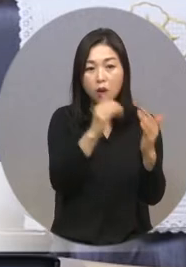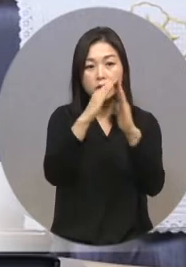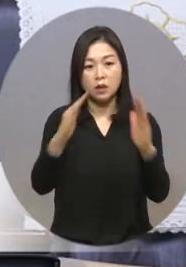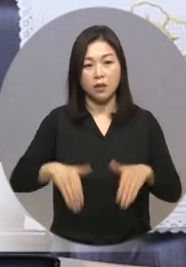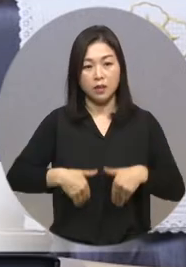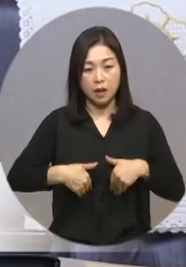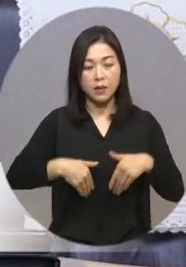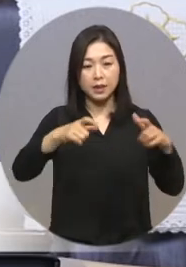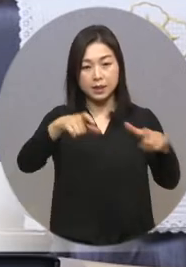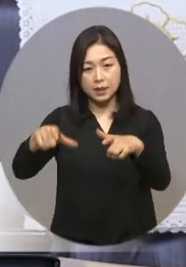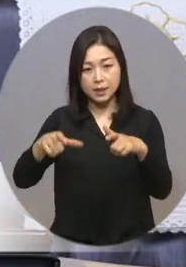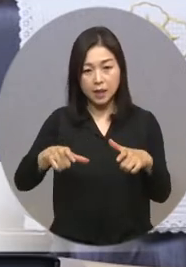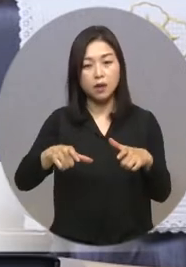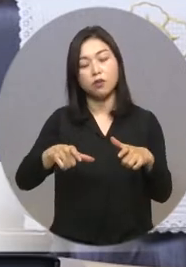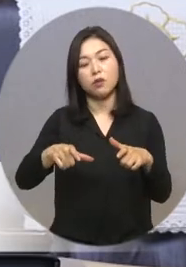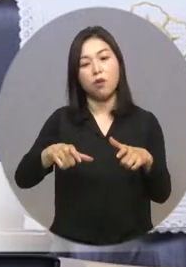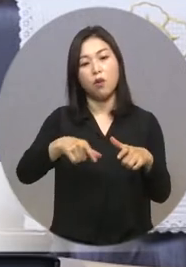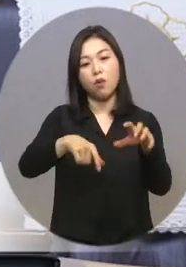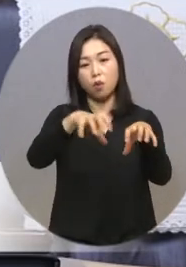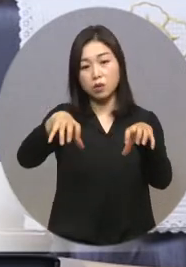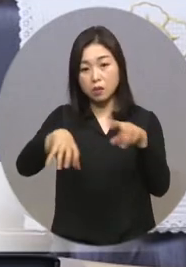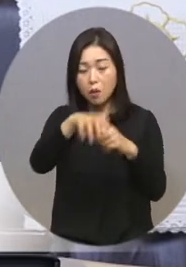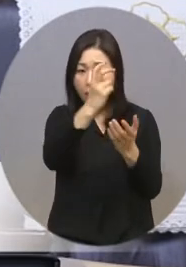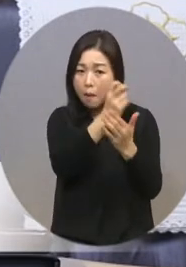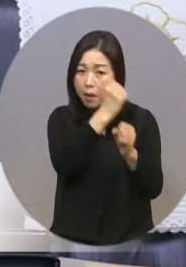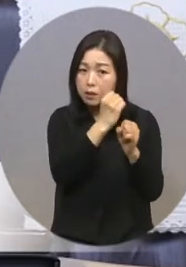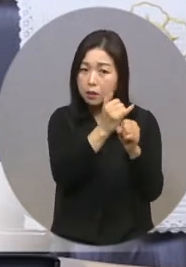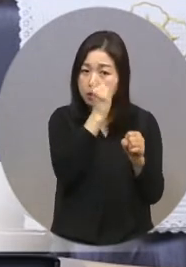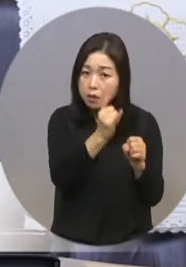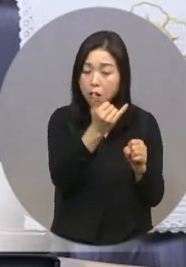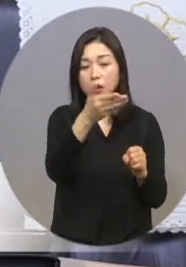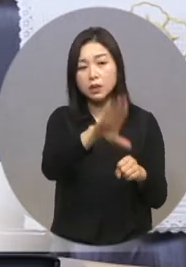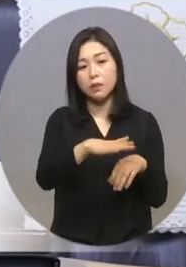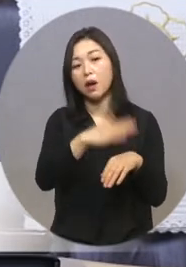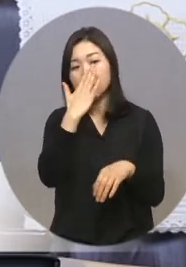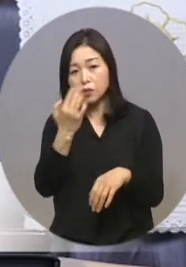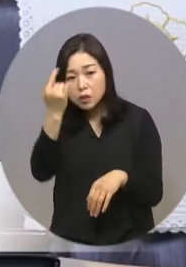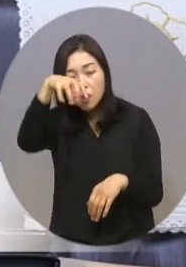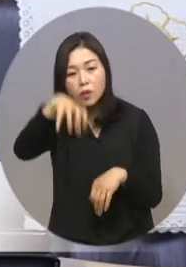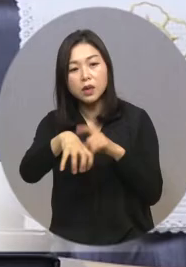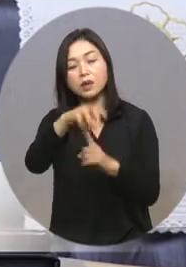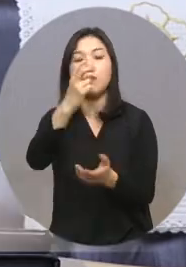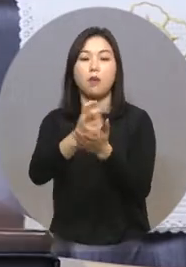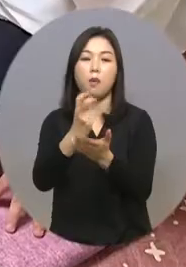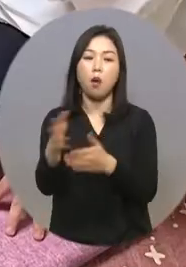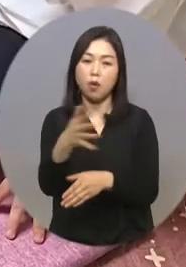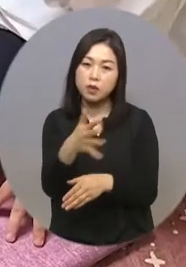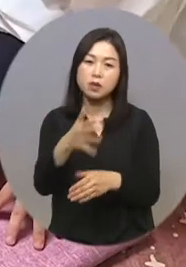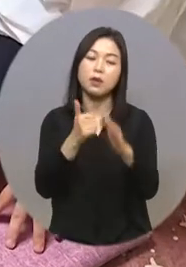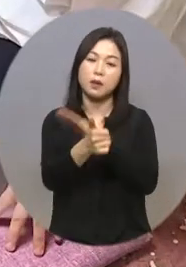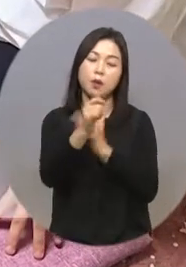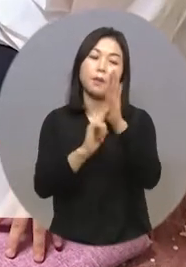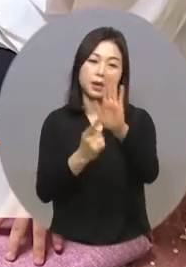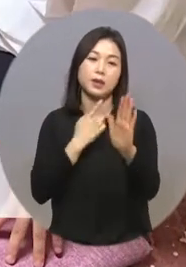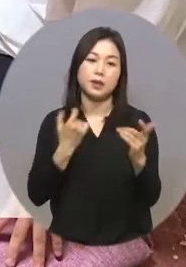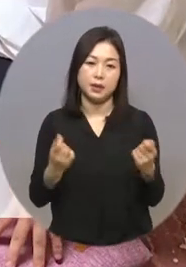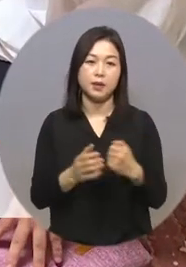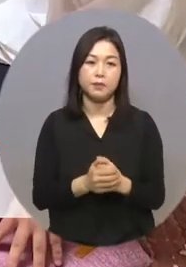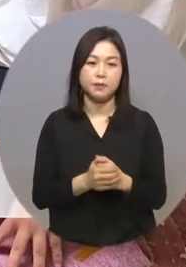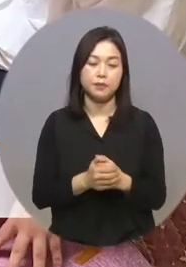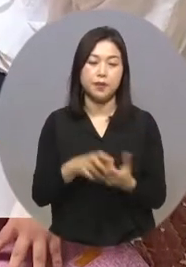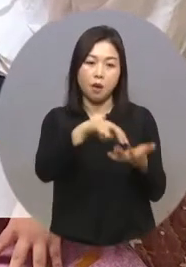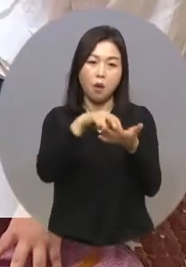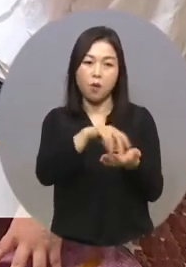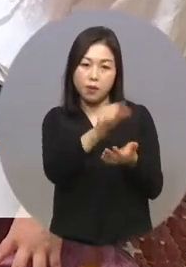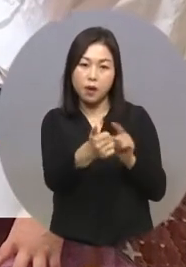시군에서 조례안이 발이 되어 있음에도 불구하고 순천에 는 이 조례안이 없어서 대표발의 하게 되었습니다 또 고독사 를 일방 할 수 있도록